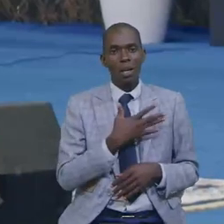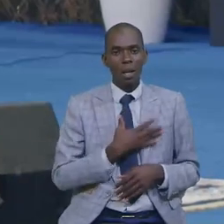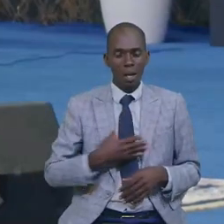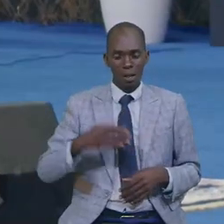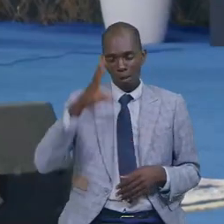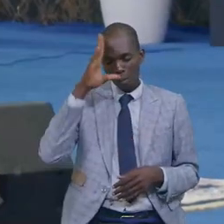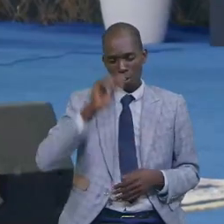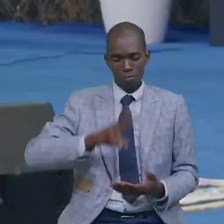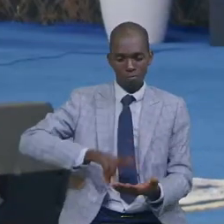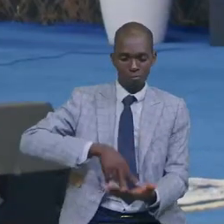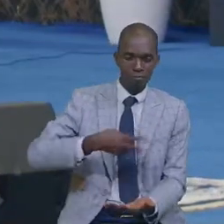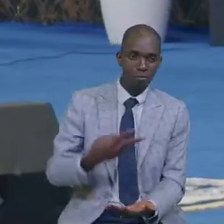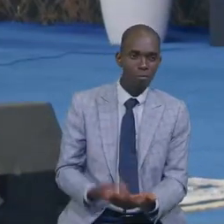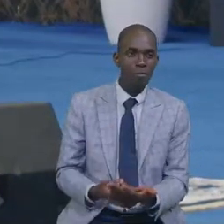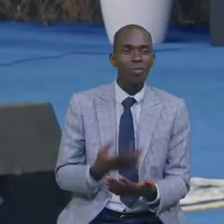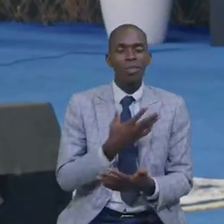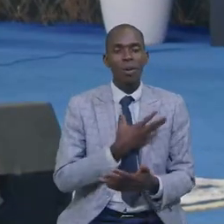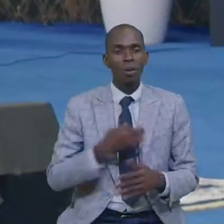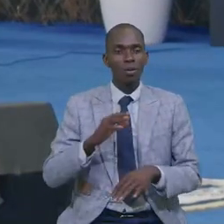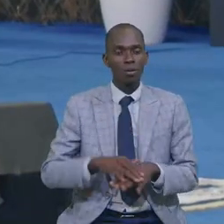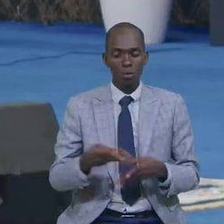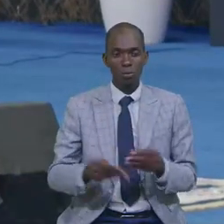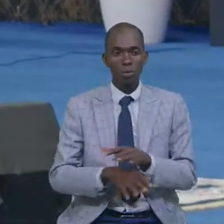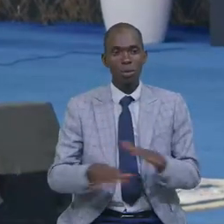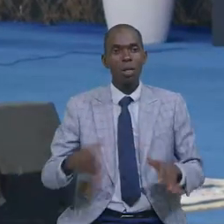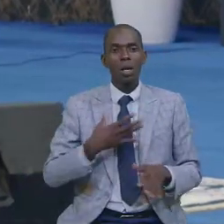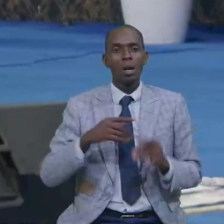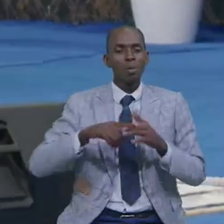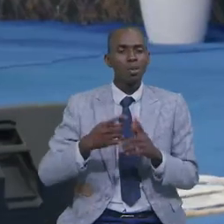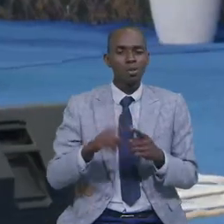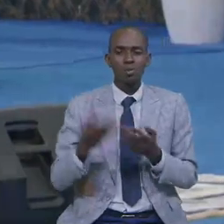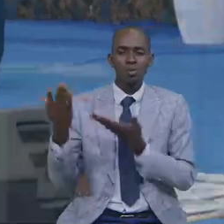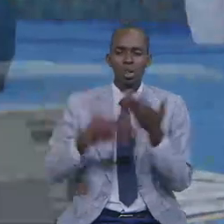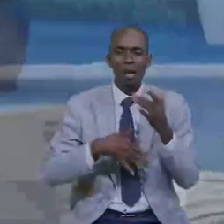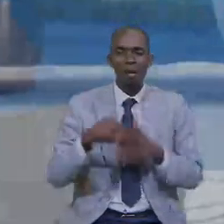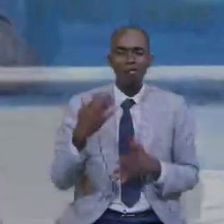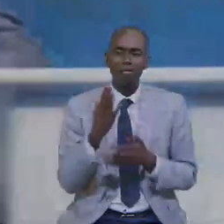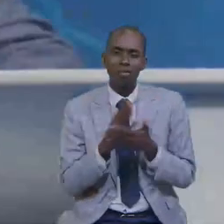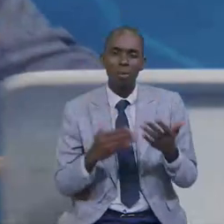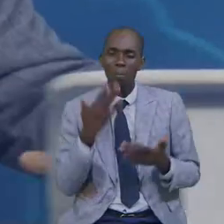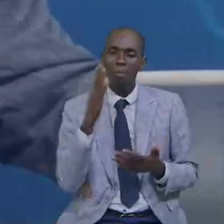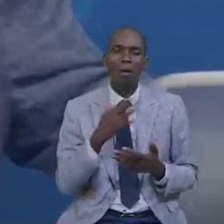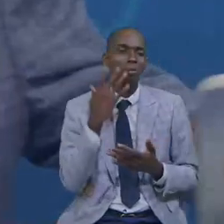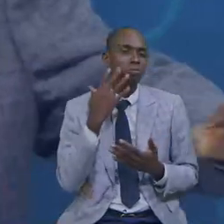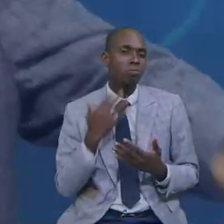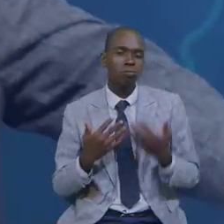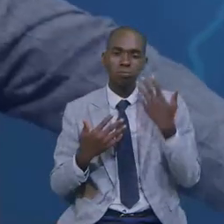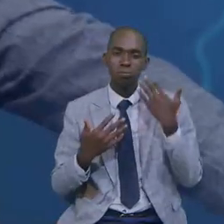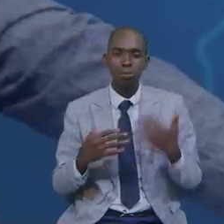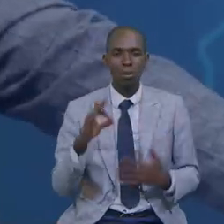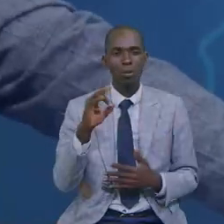avec violence il tomba par terre et se roulait en écumant le garçon ne voulait pas ça